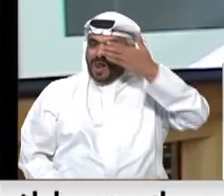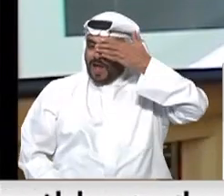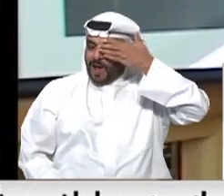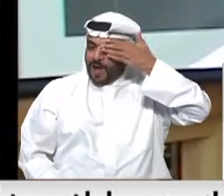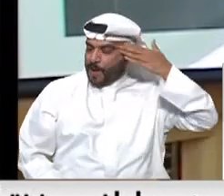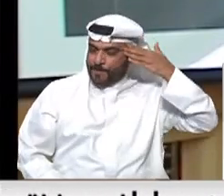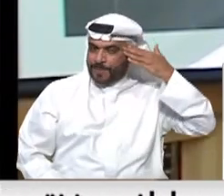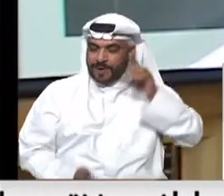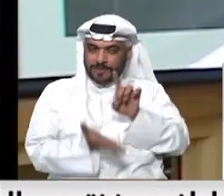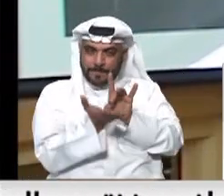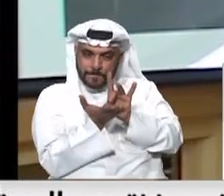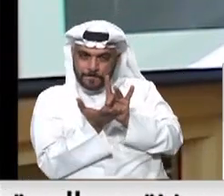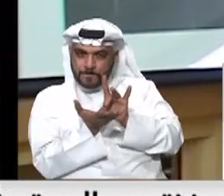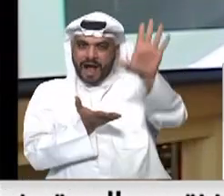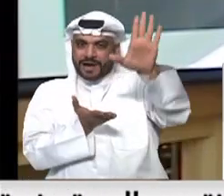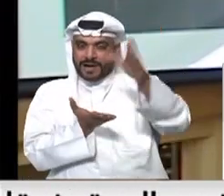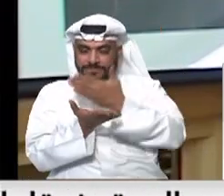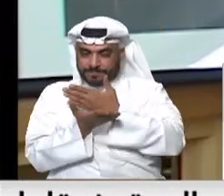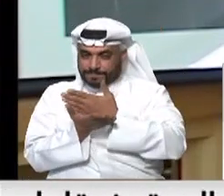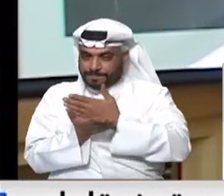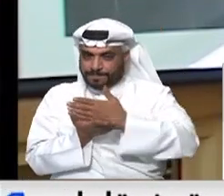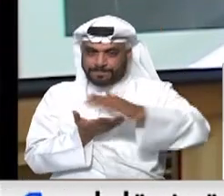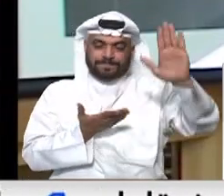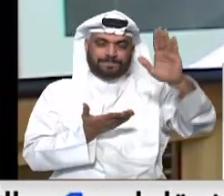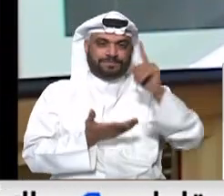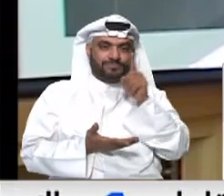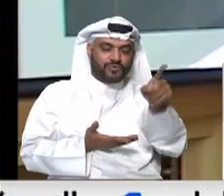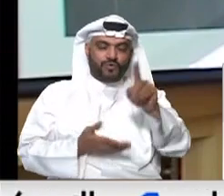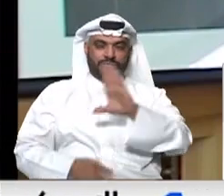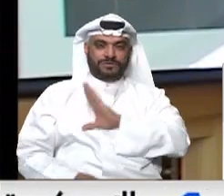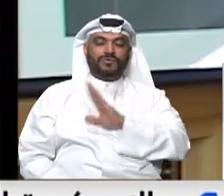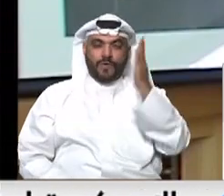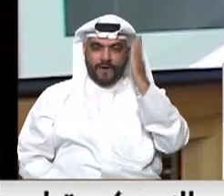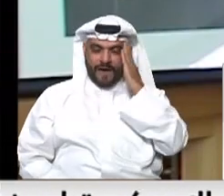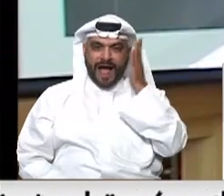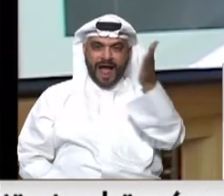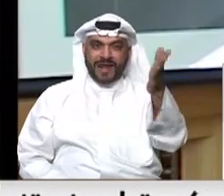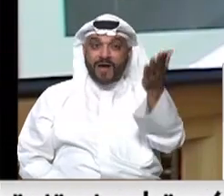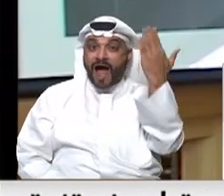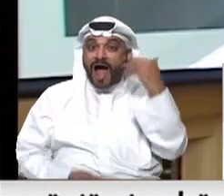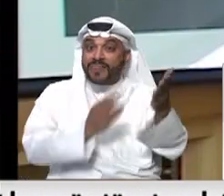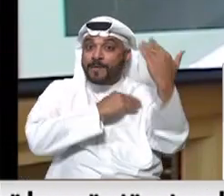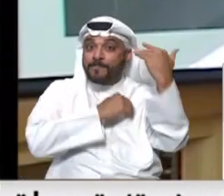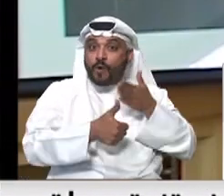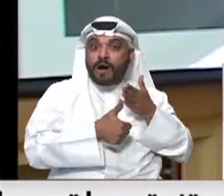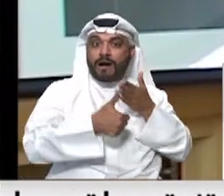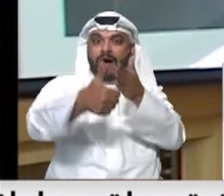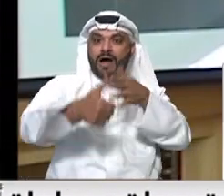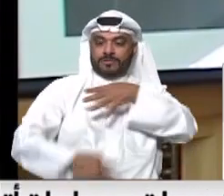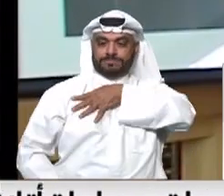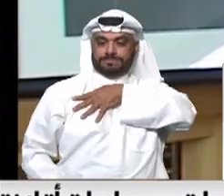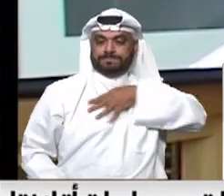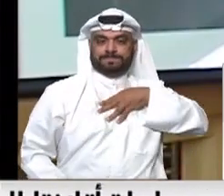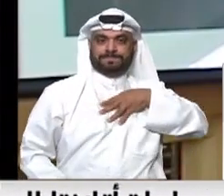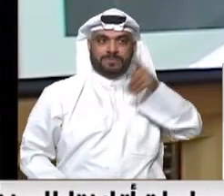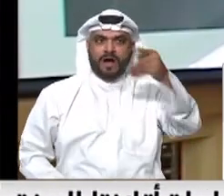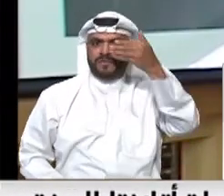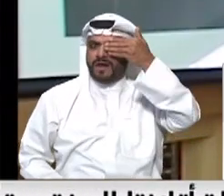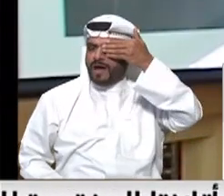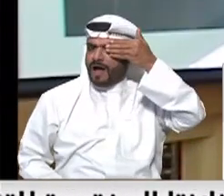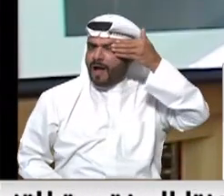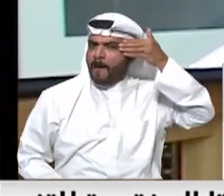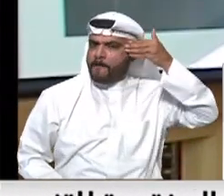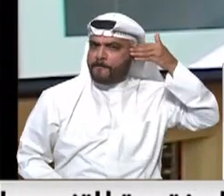الذي لم يكن بسهولة على أي شخص قيام به، وأعلم أنه ربما كان هناك من هو أفضل مني، لكن خبرتي